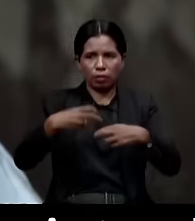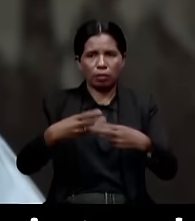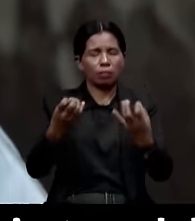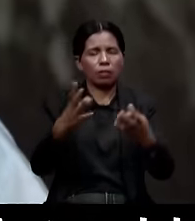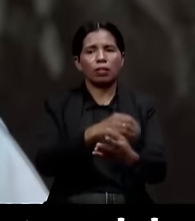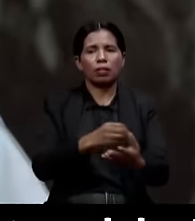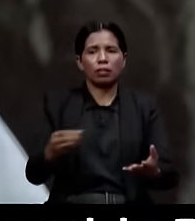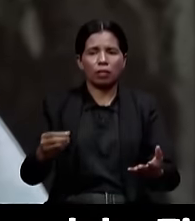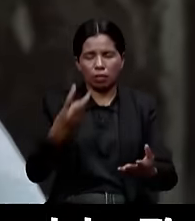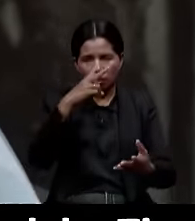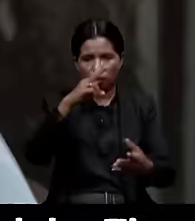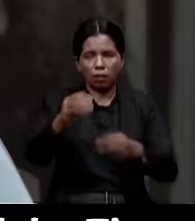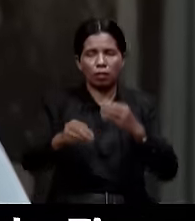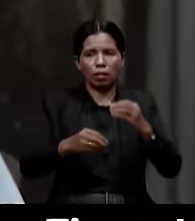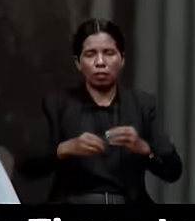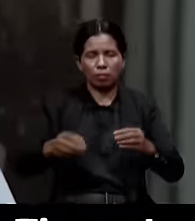atu atinze mehi ne.